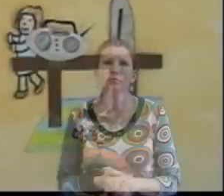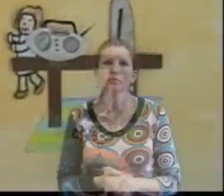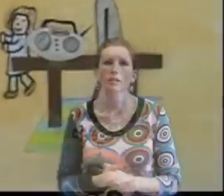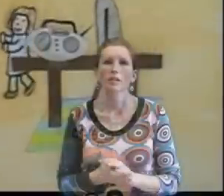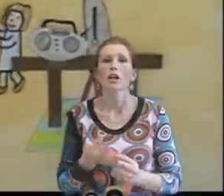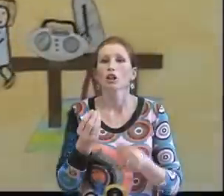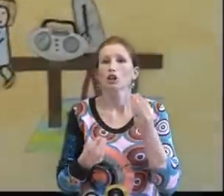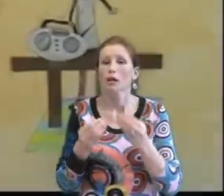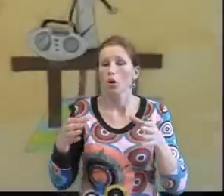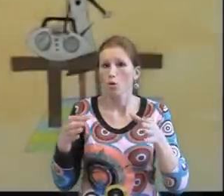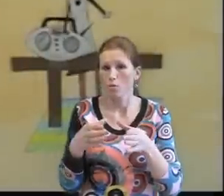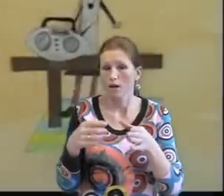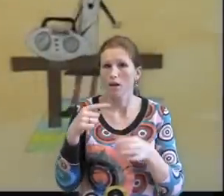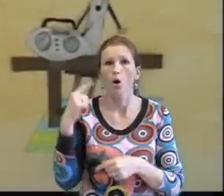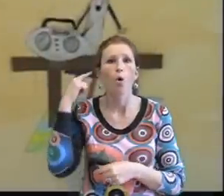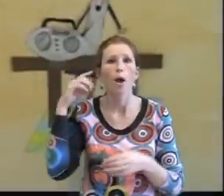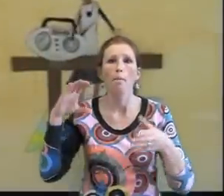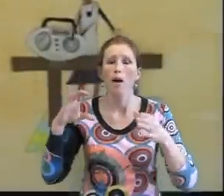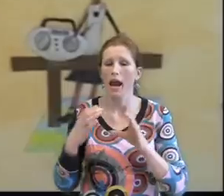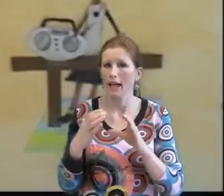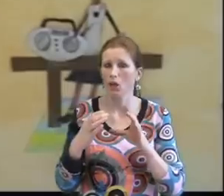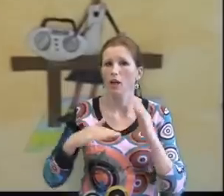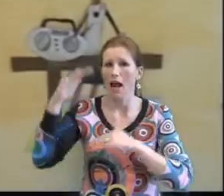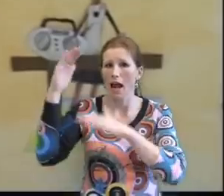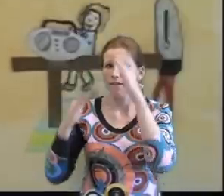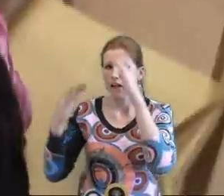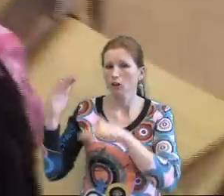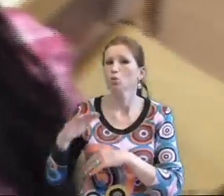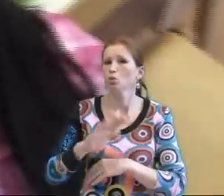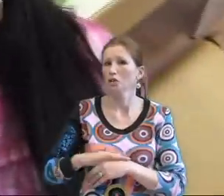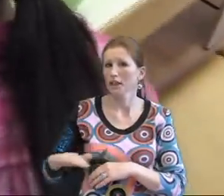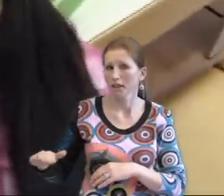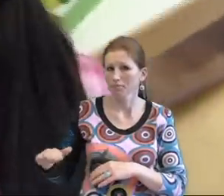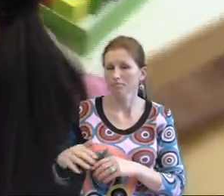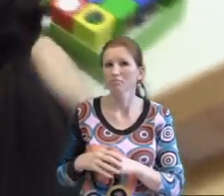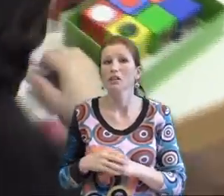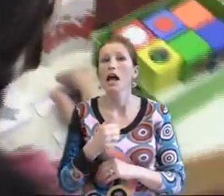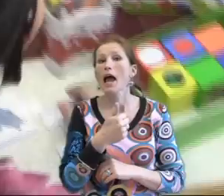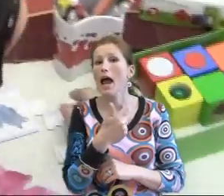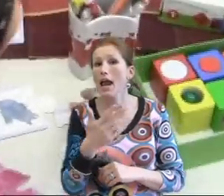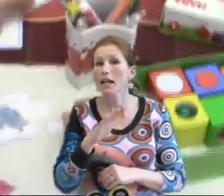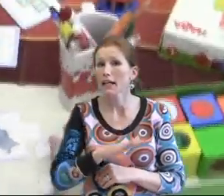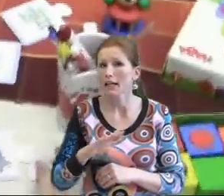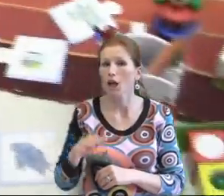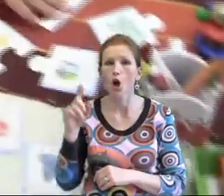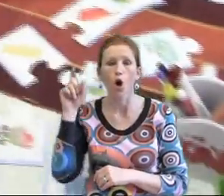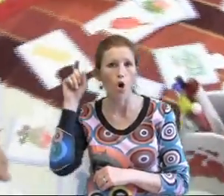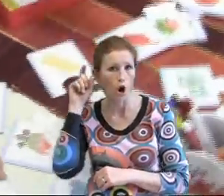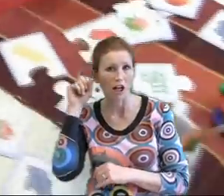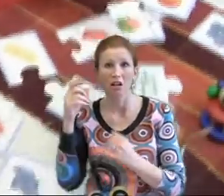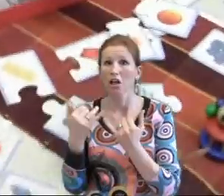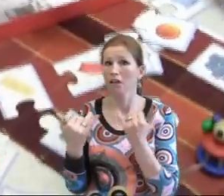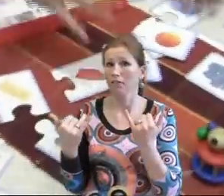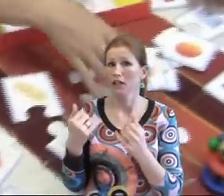In der Spielgruppe treffen sich hörbeeinträchtigte Erwachsene und Kinder. Manche tragen die Hörgeräte hinter dem